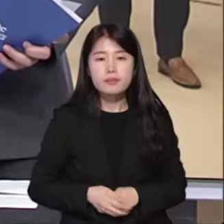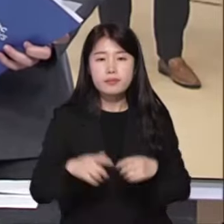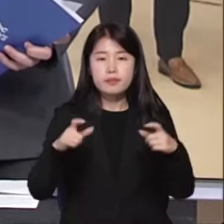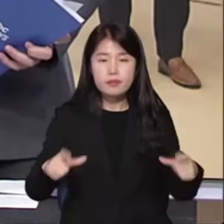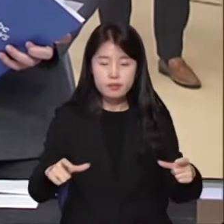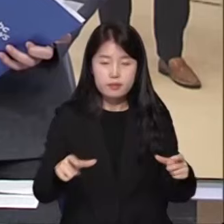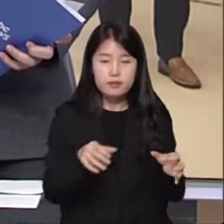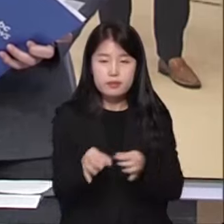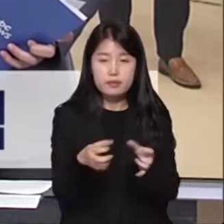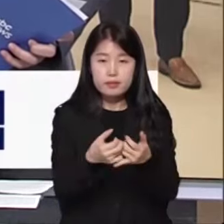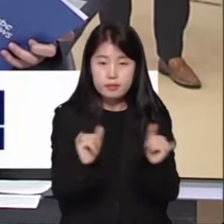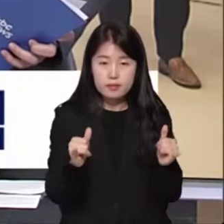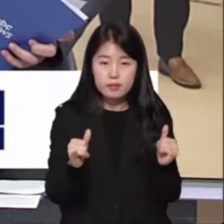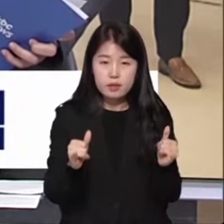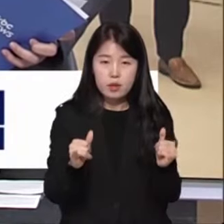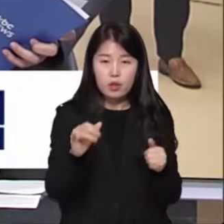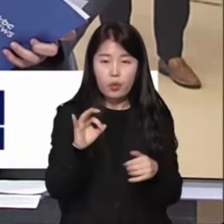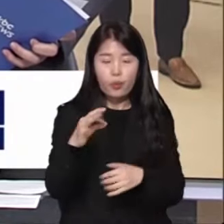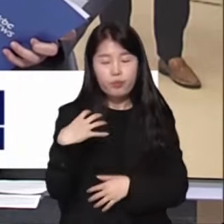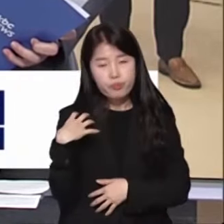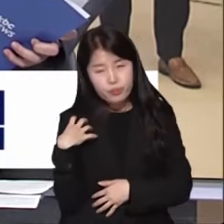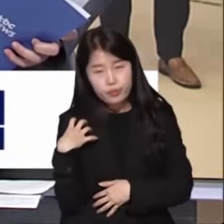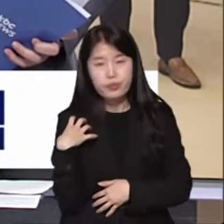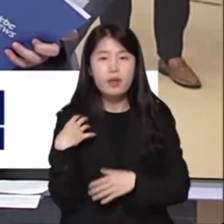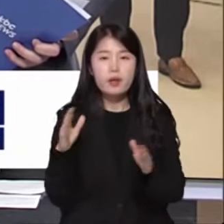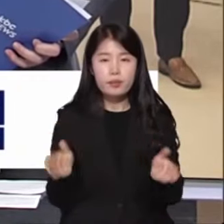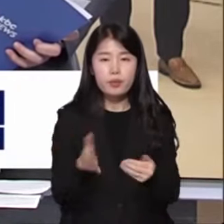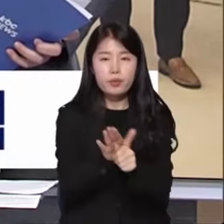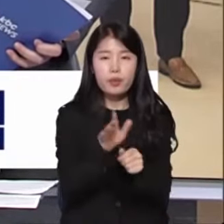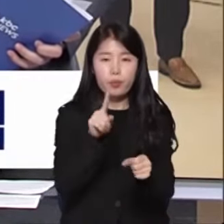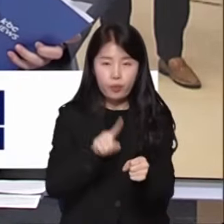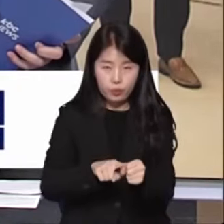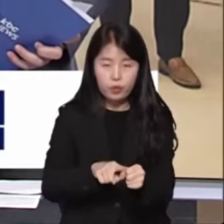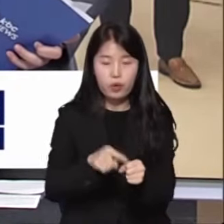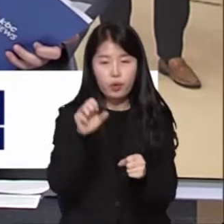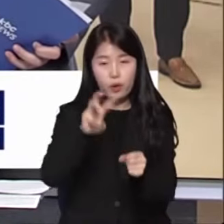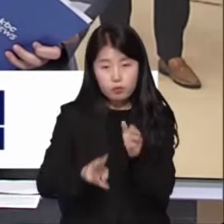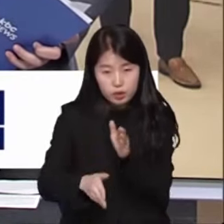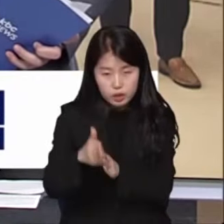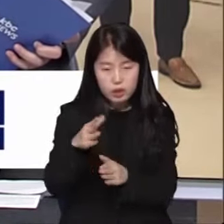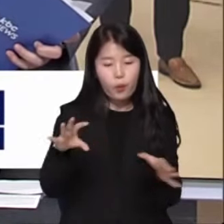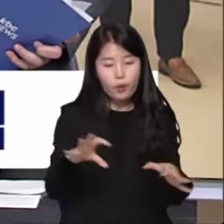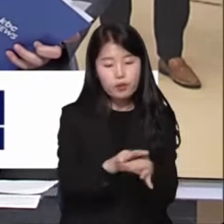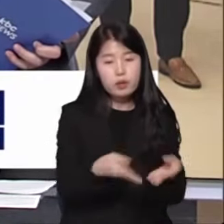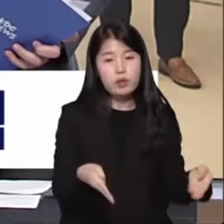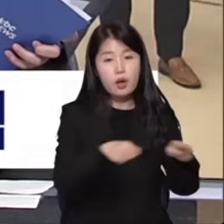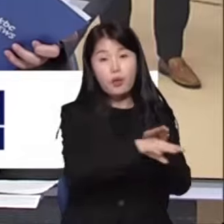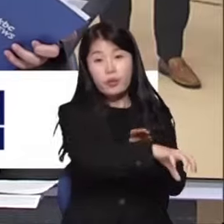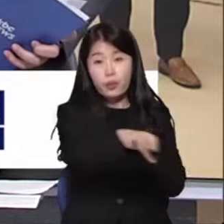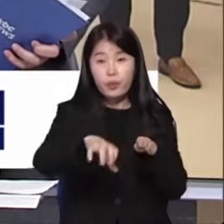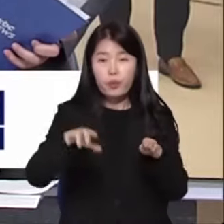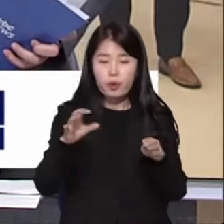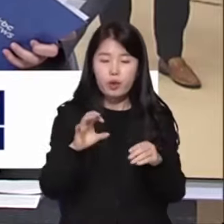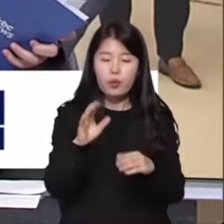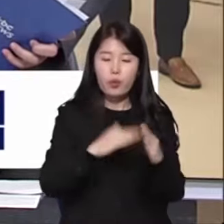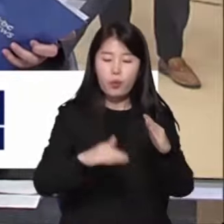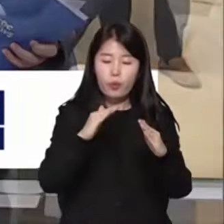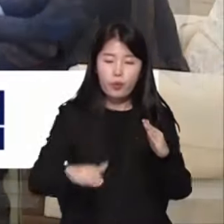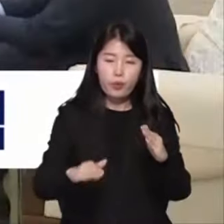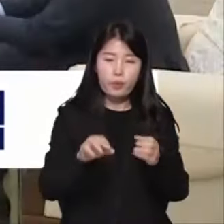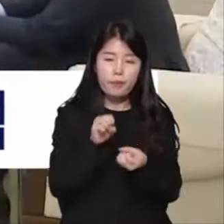지역 소상공인들의 경영 부담을 덜어주기 위해 광주시와 유관기관들이 광주 공공배달의 활성화에 힘을 모으기로